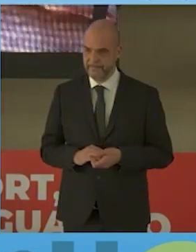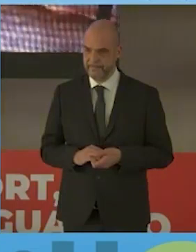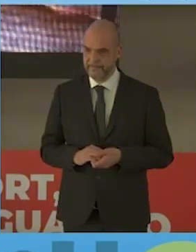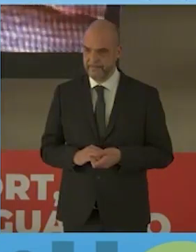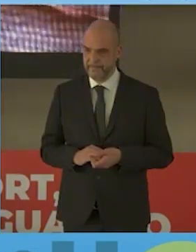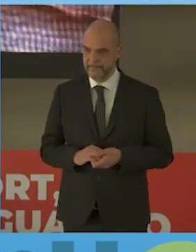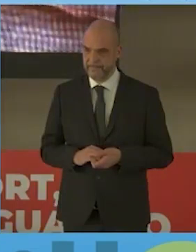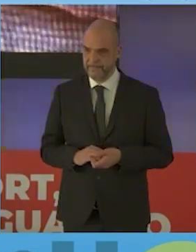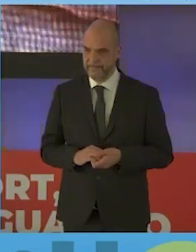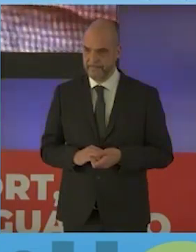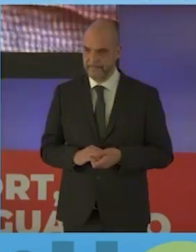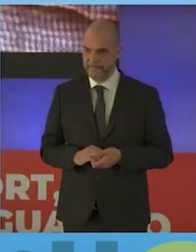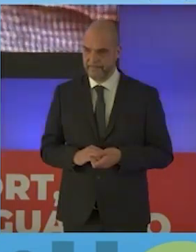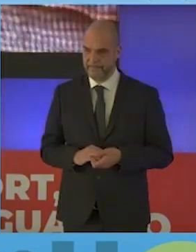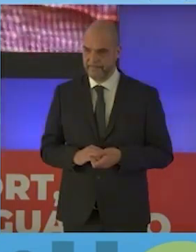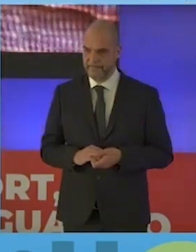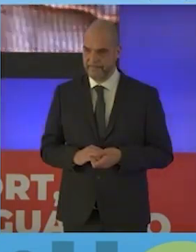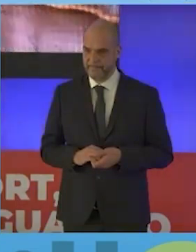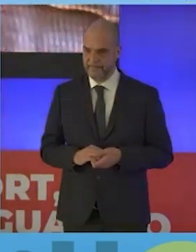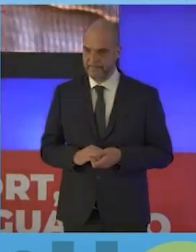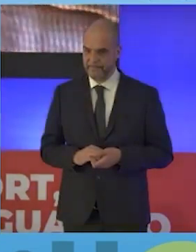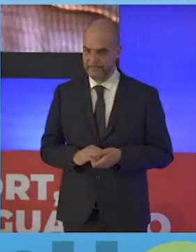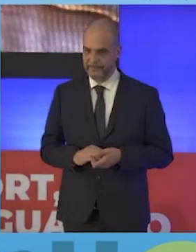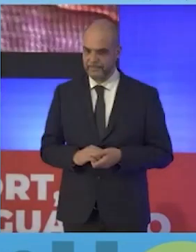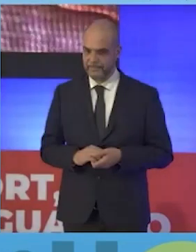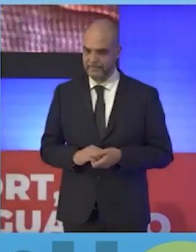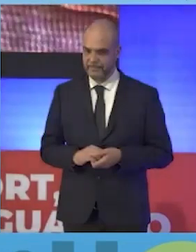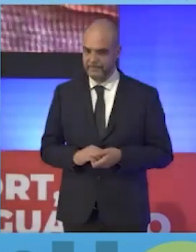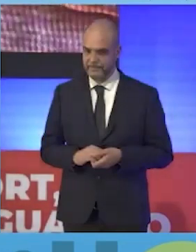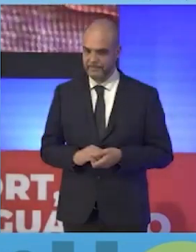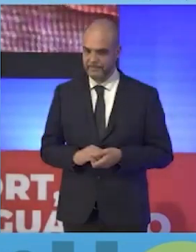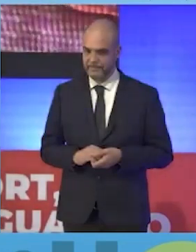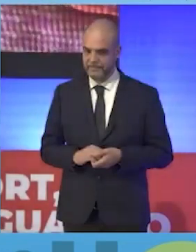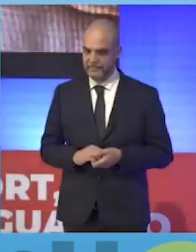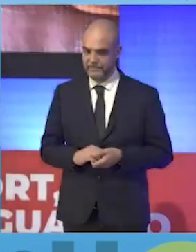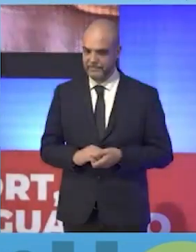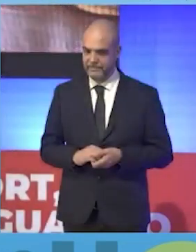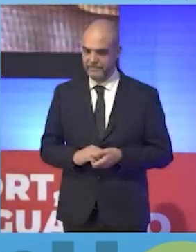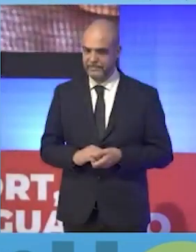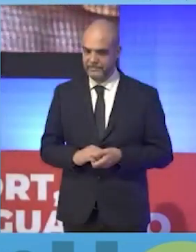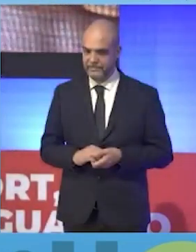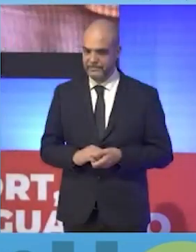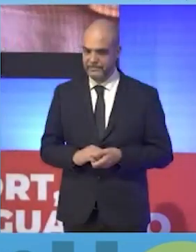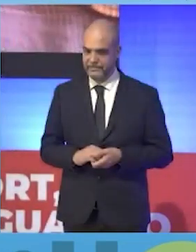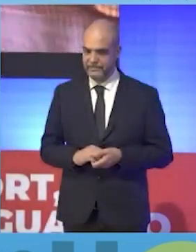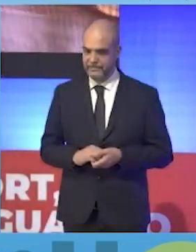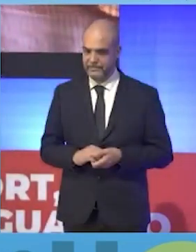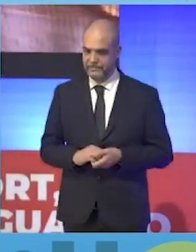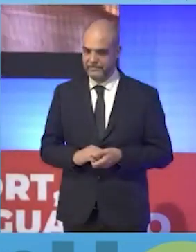Senti? Credo che per tutte le persone ci sia una sorta